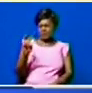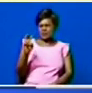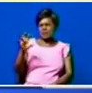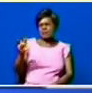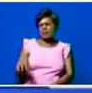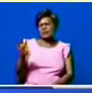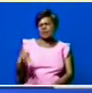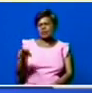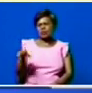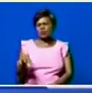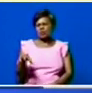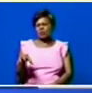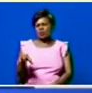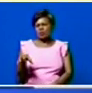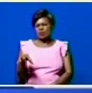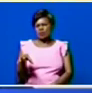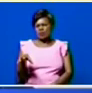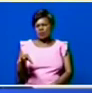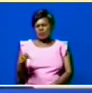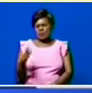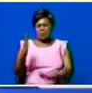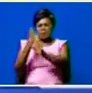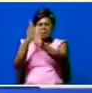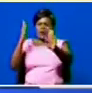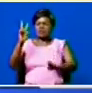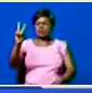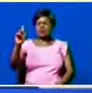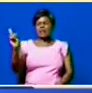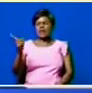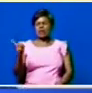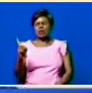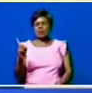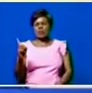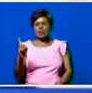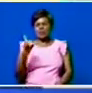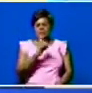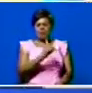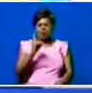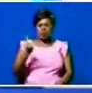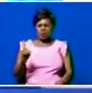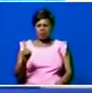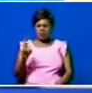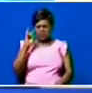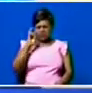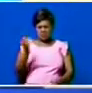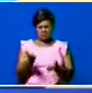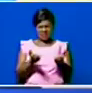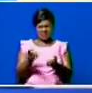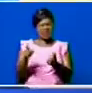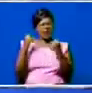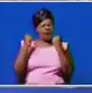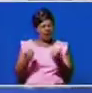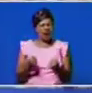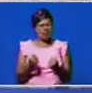matatu ambapo silikuwa mbasi mbili, sinambeba Nairobi, Ndandora. Kaona hiyo biashara ni